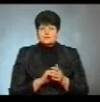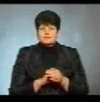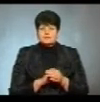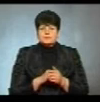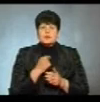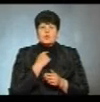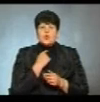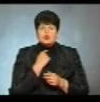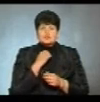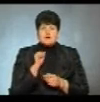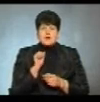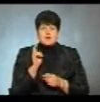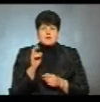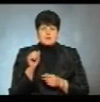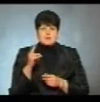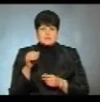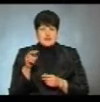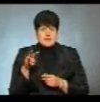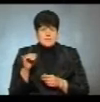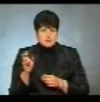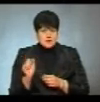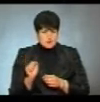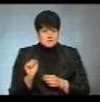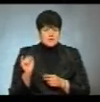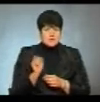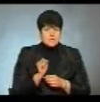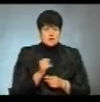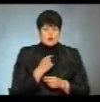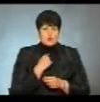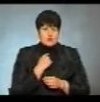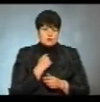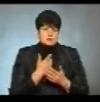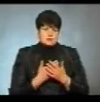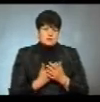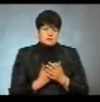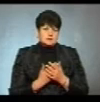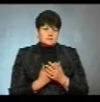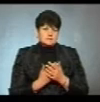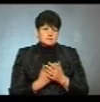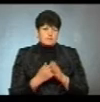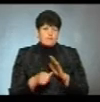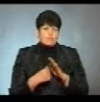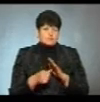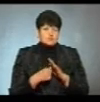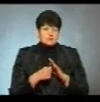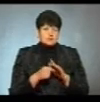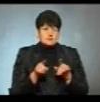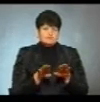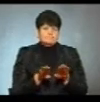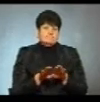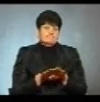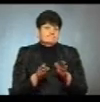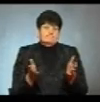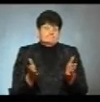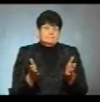голос академіка і голос, скажімо, людини там бомжа, скажімо, він урівнюється,